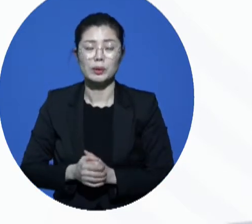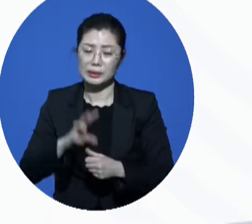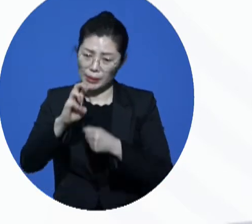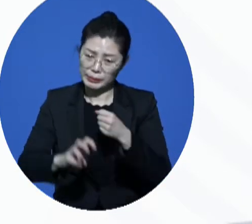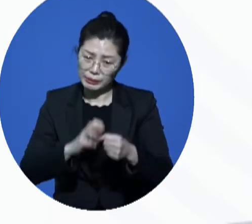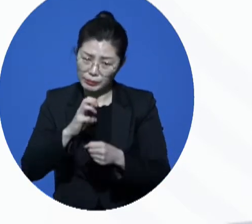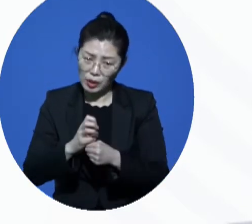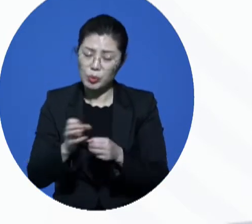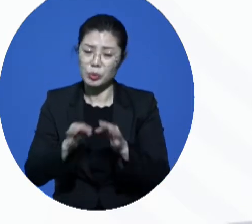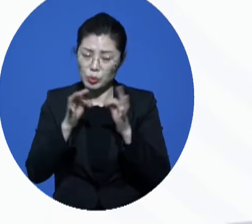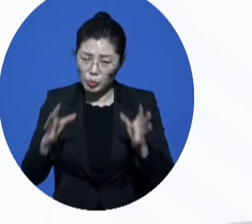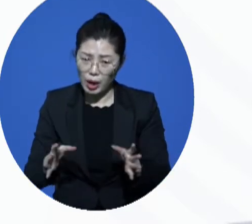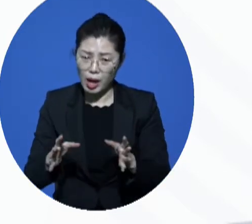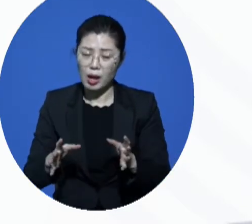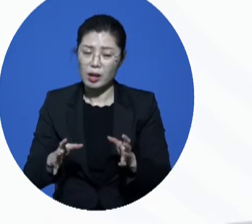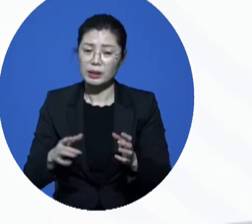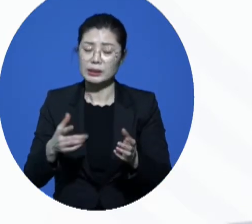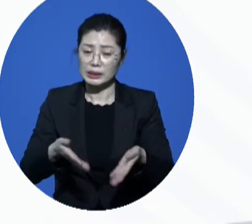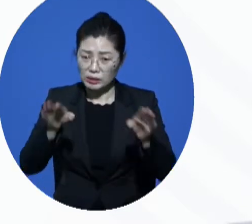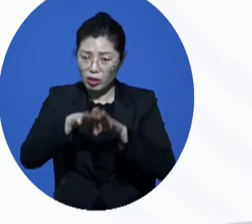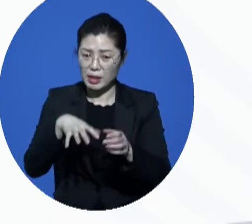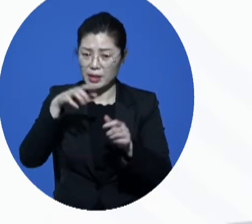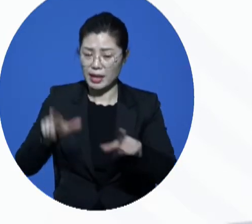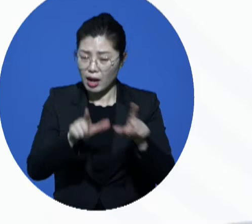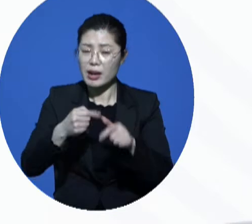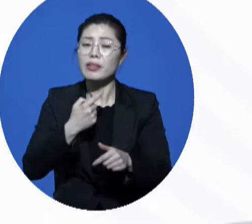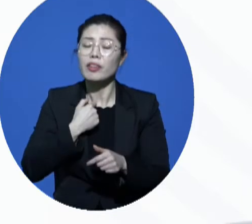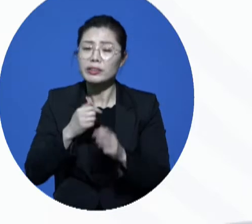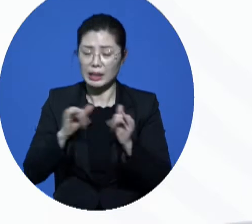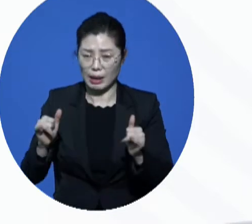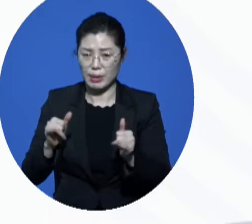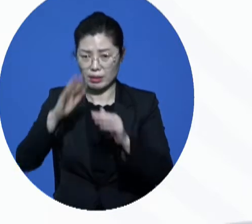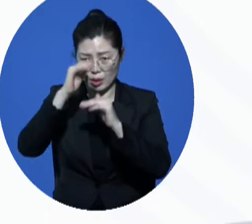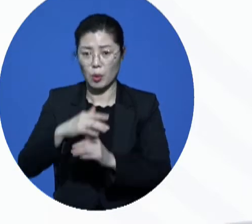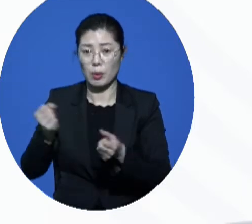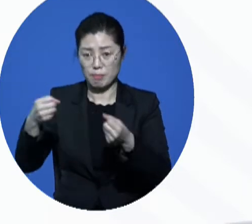보낸 편지였는데요. 그러나 놀랍게도 당사자는 이